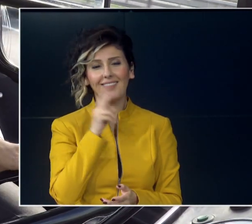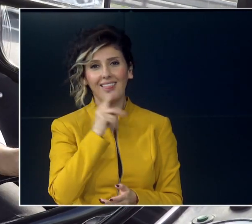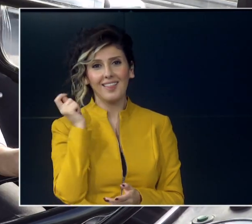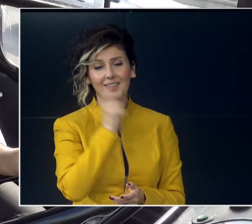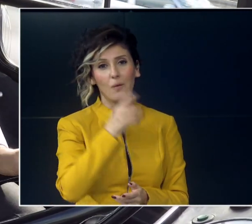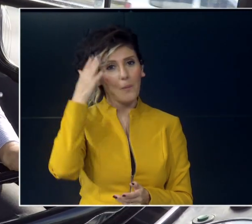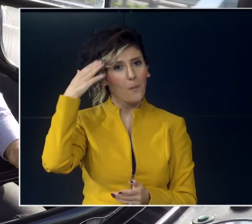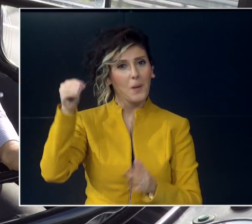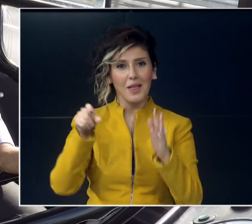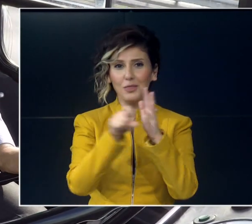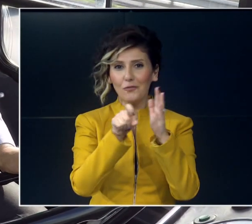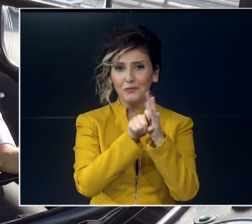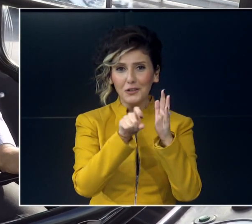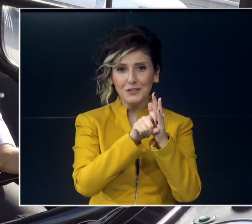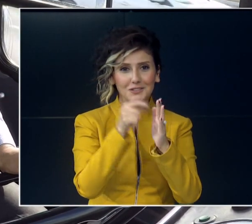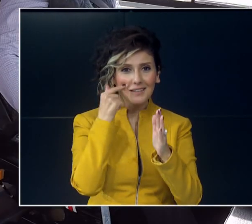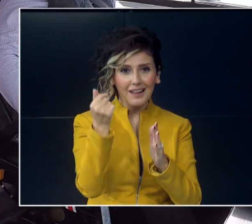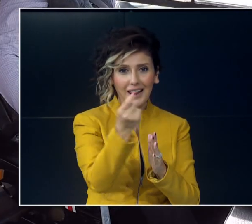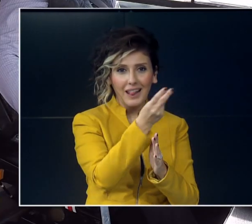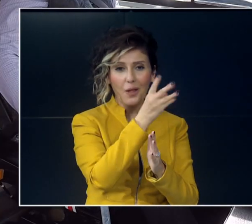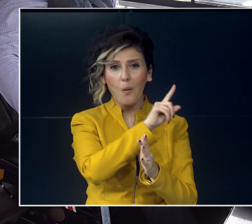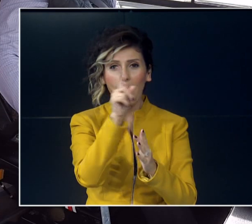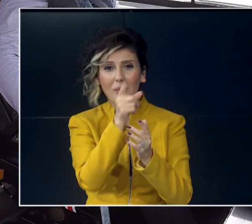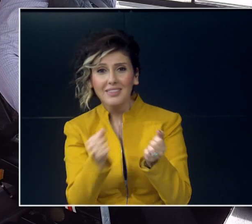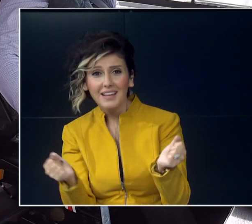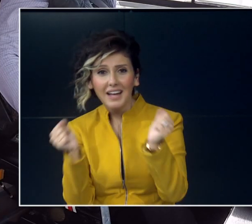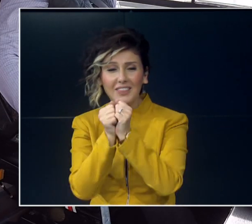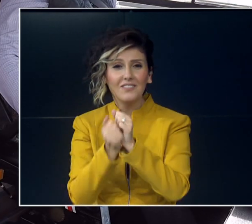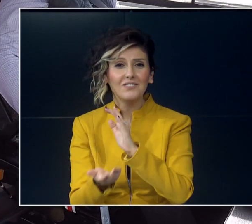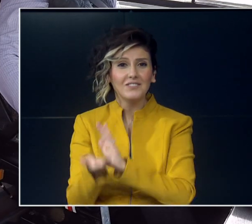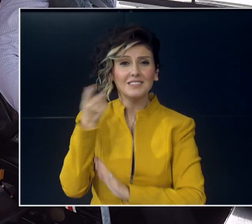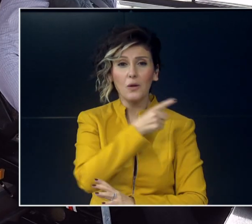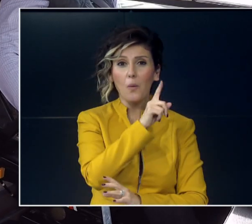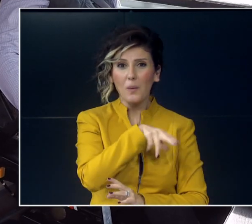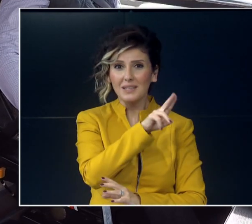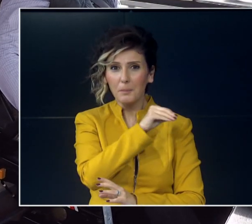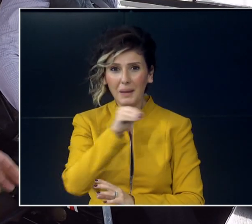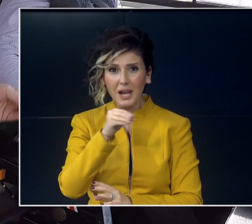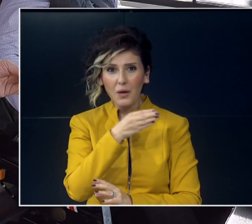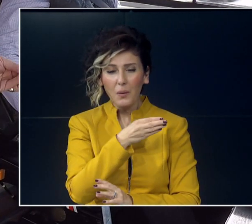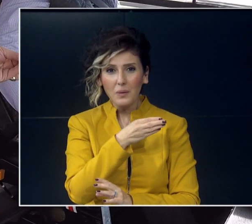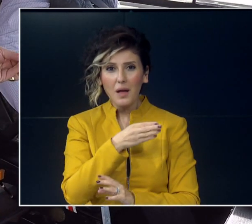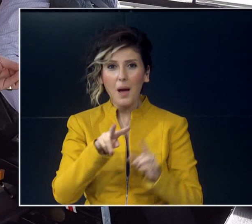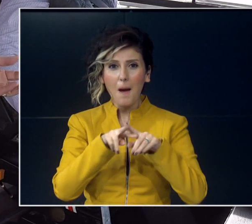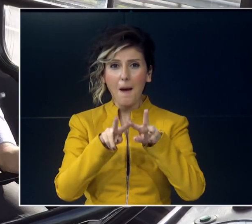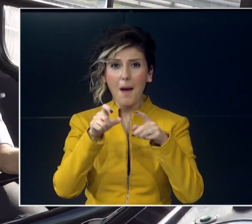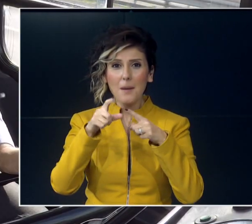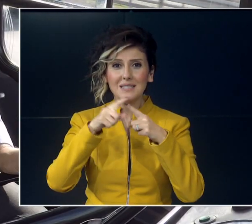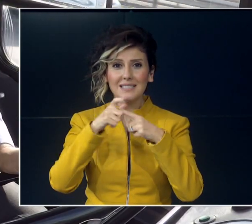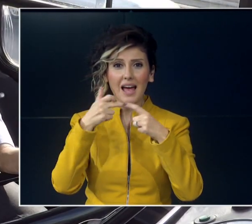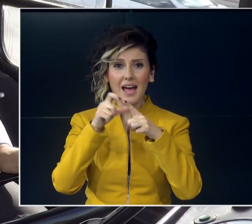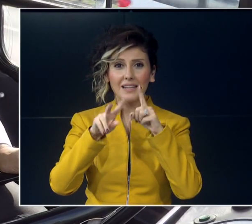Hollanda'nın nüfusunun 10 katından fazla herhalde. 17 milyon. 17 milyon. Evet. Amsterdam 800 bin,